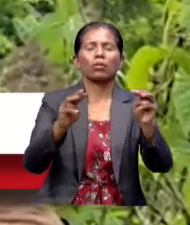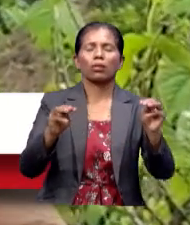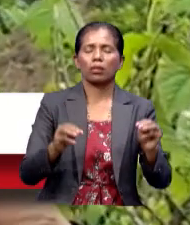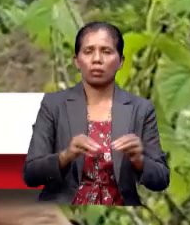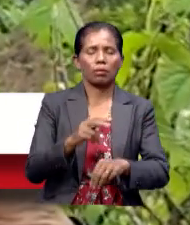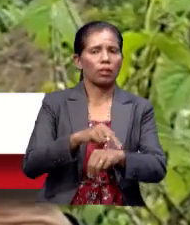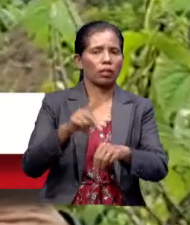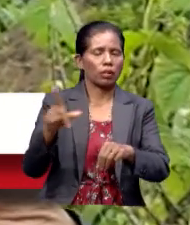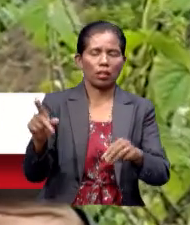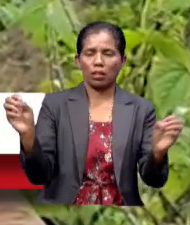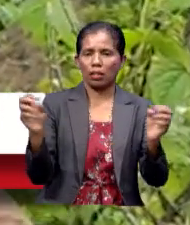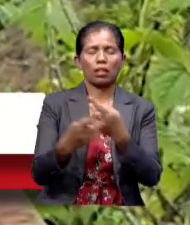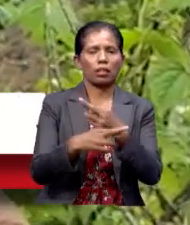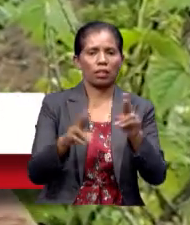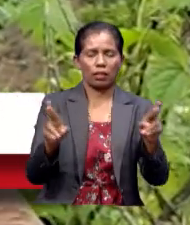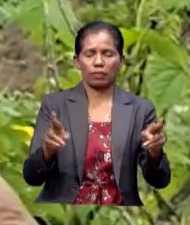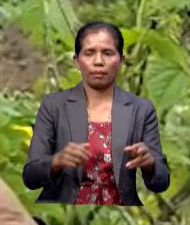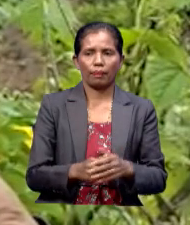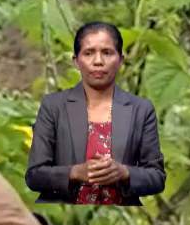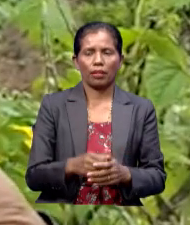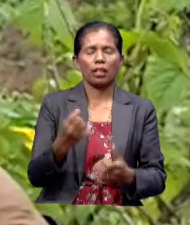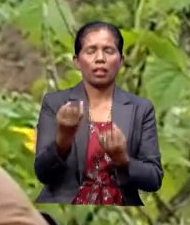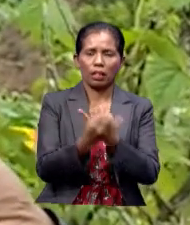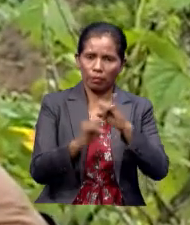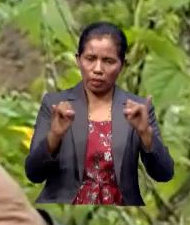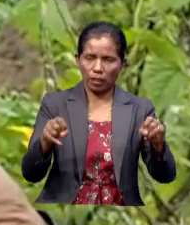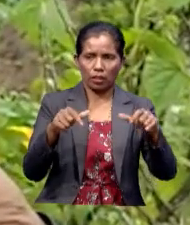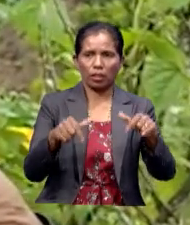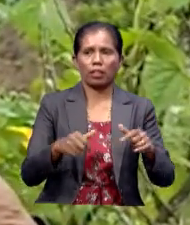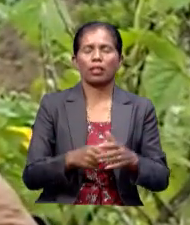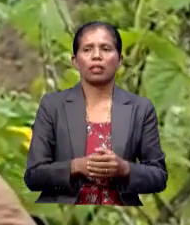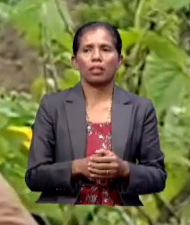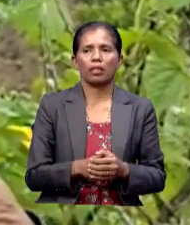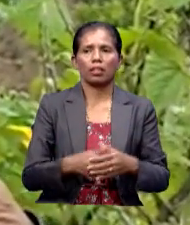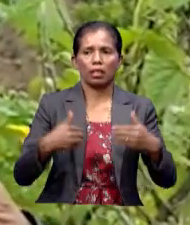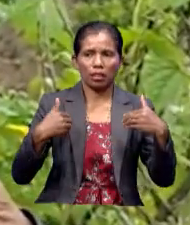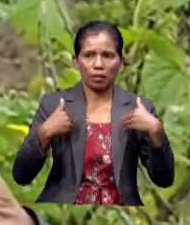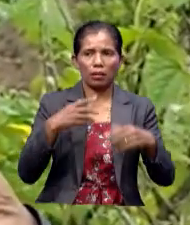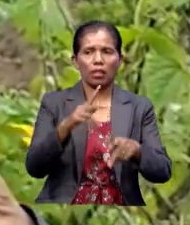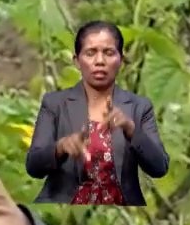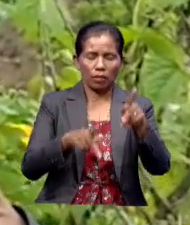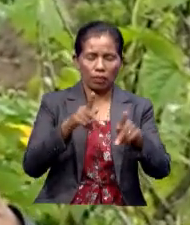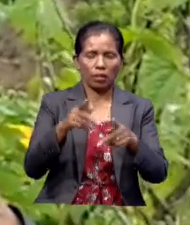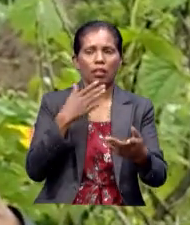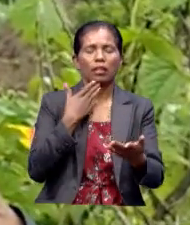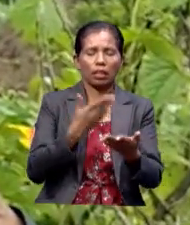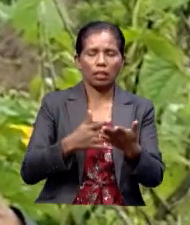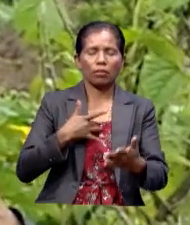ali. Tristi tuan tamu saira. Uku anja nene, bofu nene minikmat nema saira. Minikmat nema